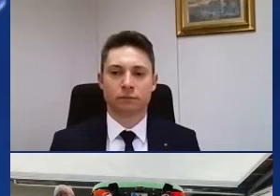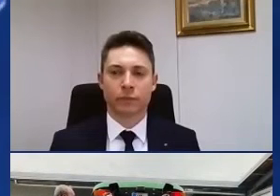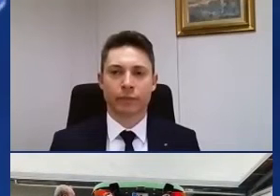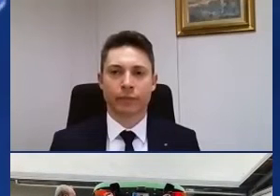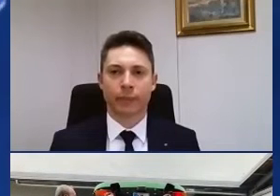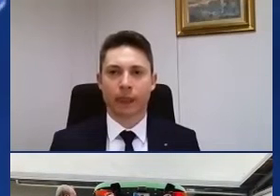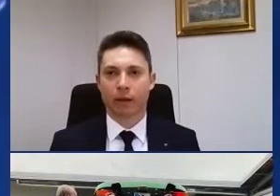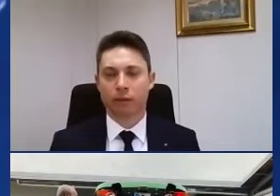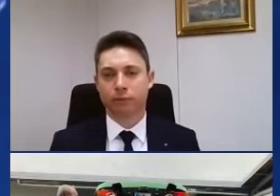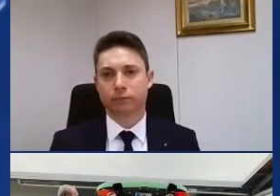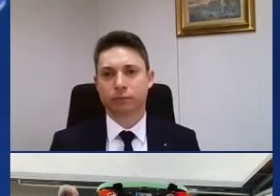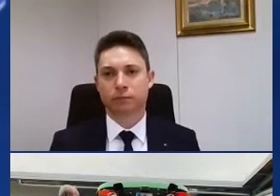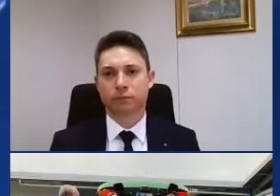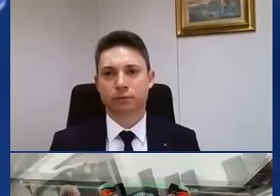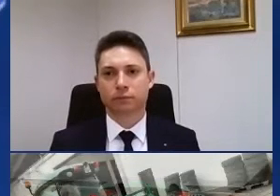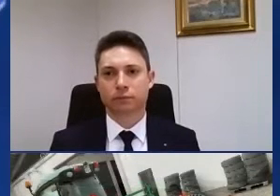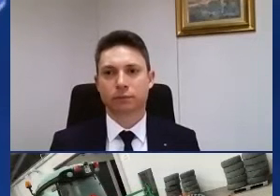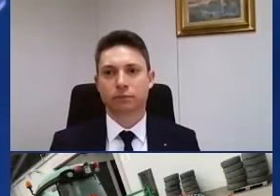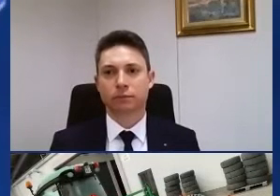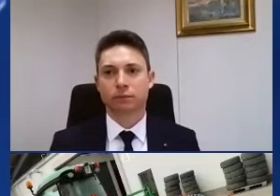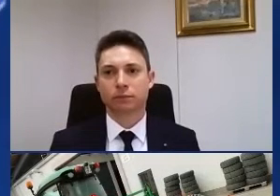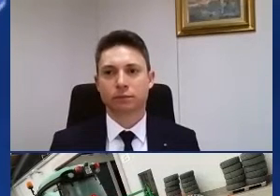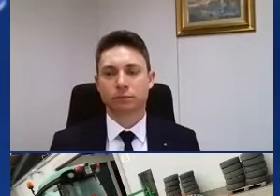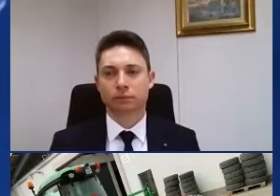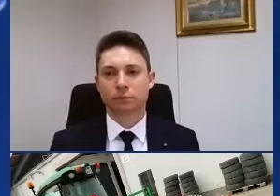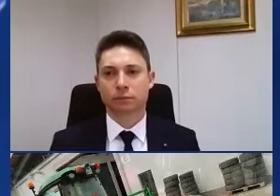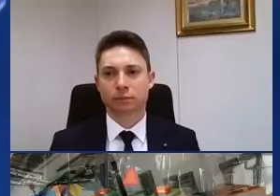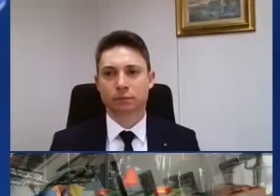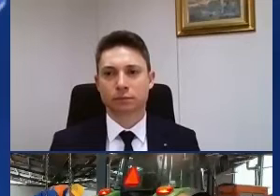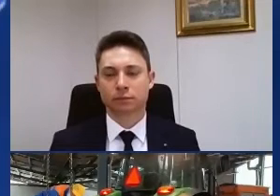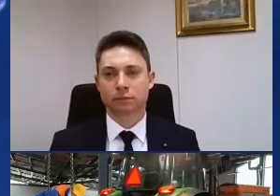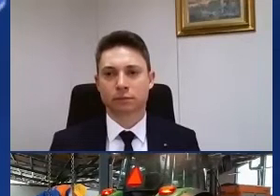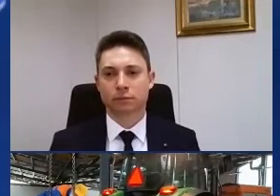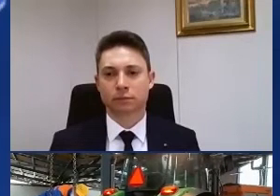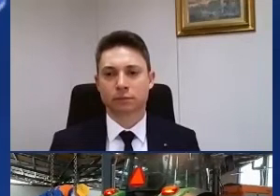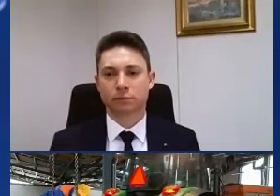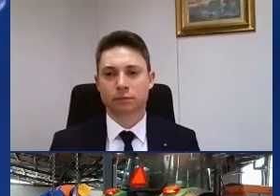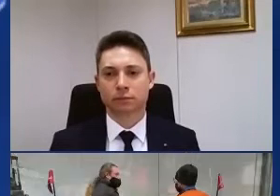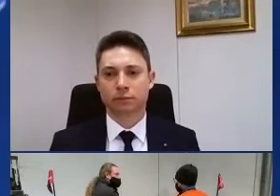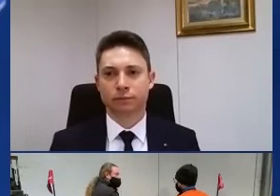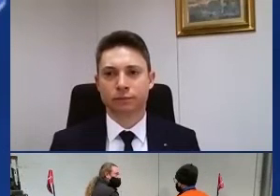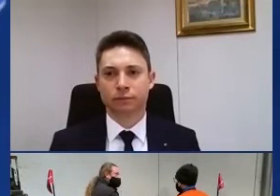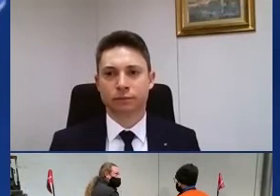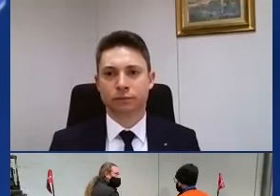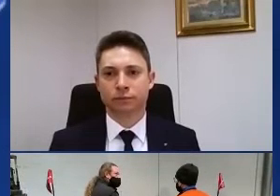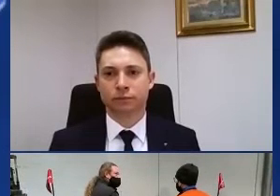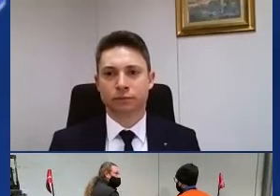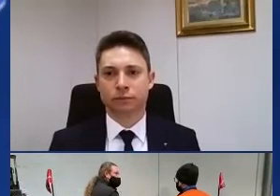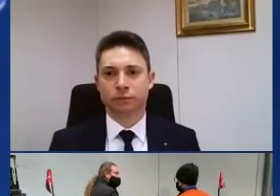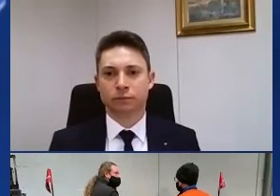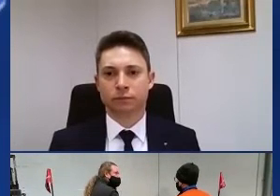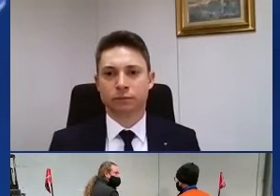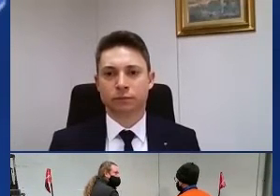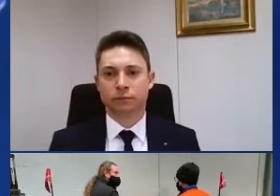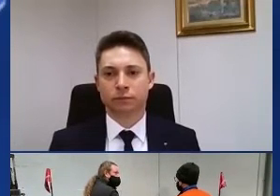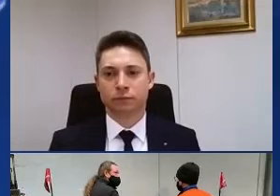se temperatura ozračja spusti do ledišča ali pa ko se sneg prične oprijemati cest in drugih površin. Vozila za pluženje pa bodo